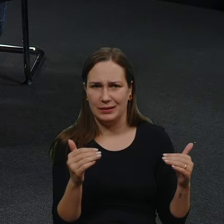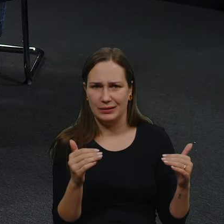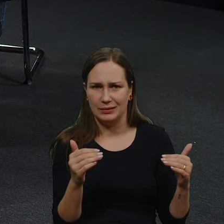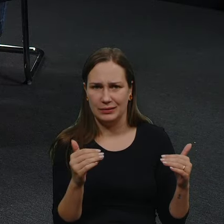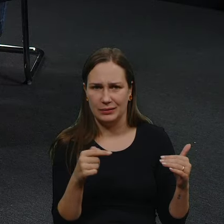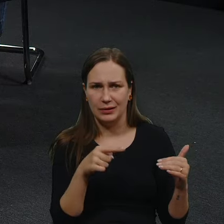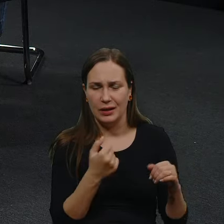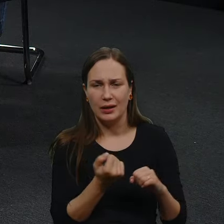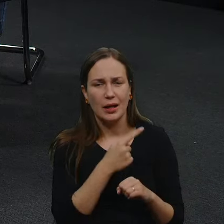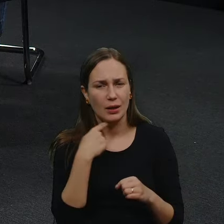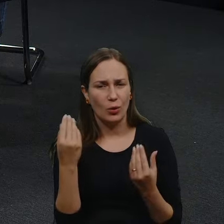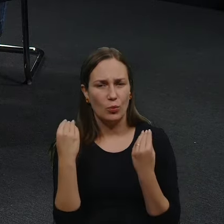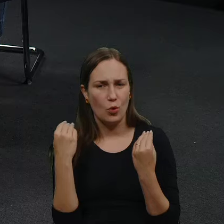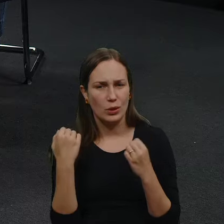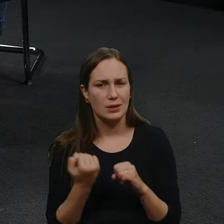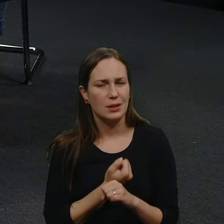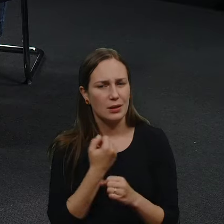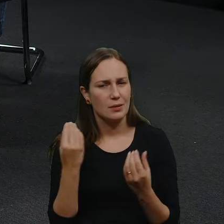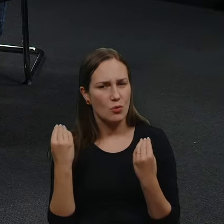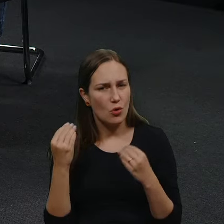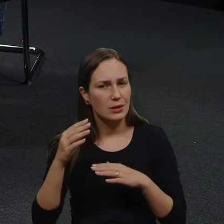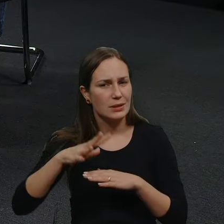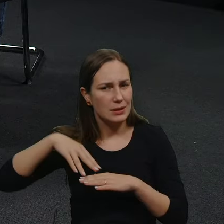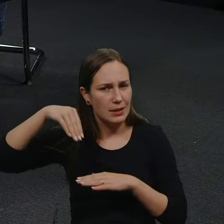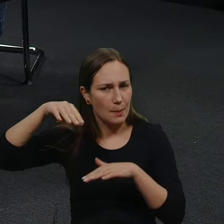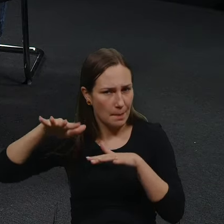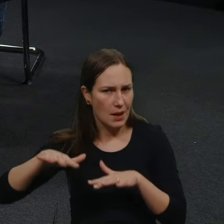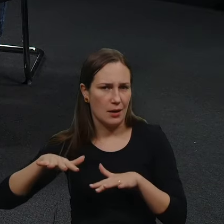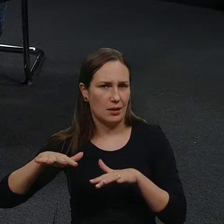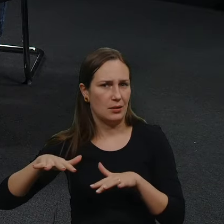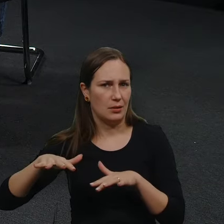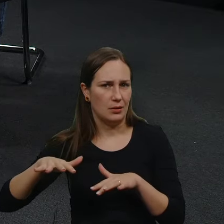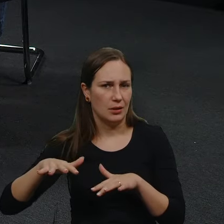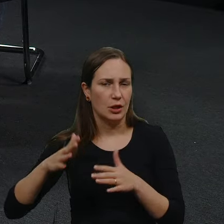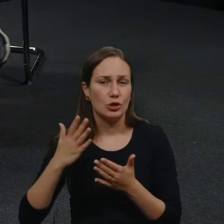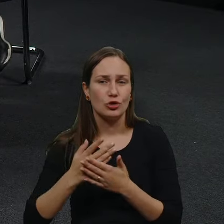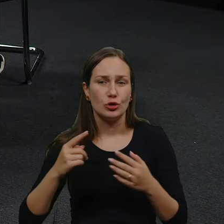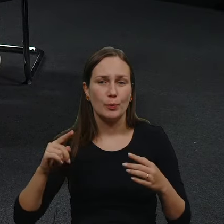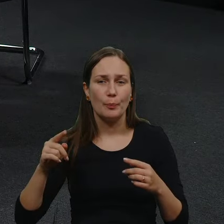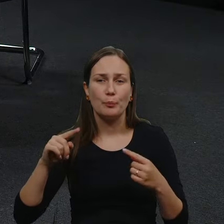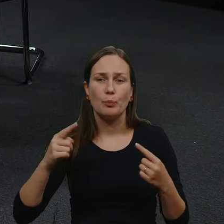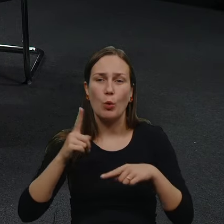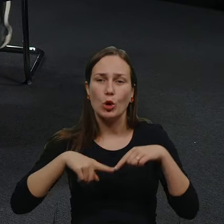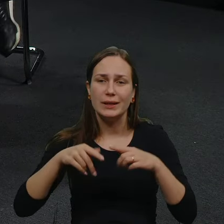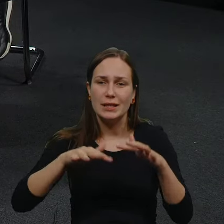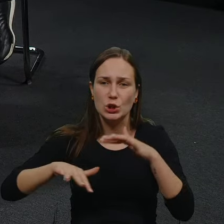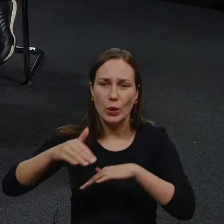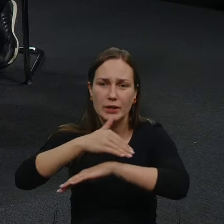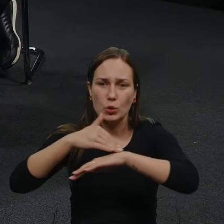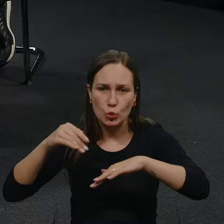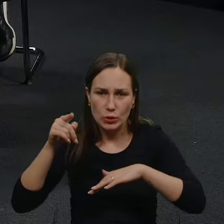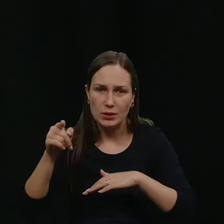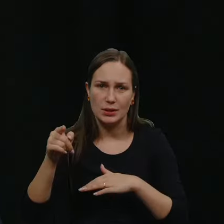sakyti, jiems reikės labai daug mokytis. Mm. Mokytis Seime, ypač kada mes turim ir geopolitinę tokią situaciją, kada